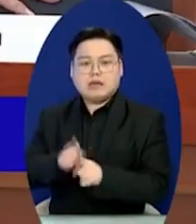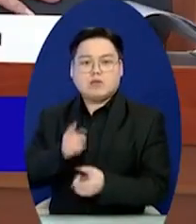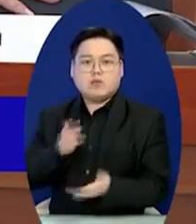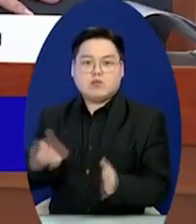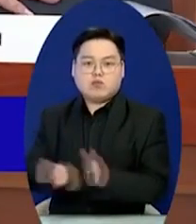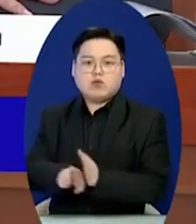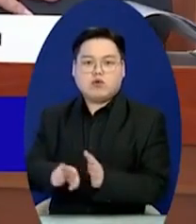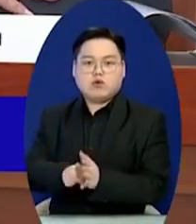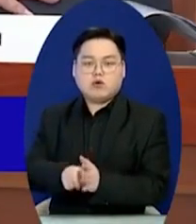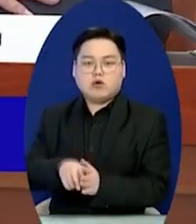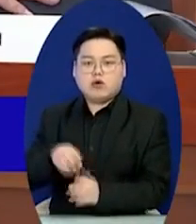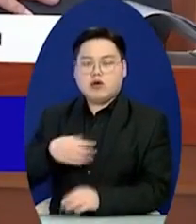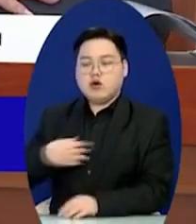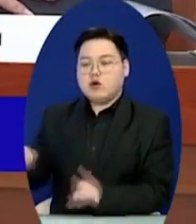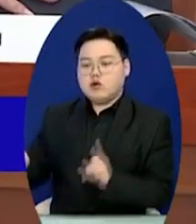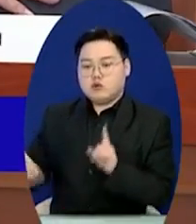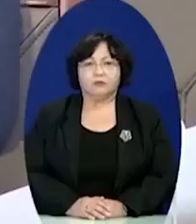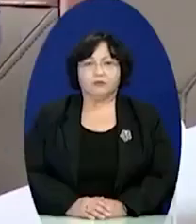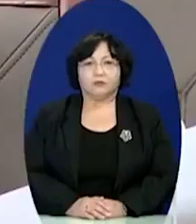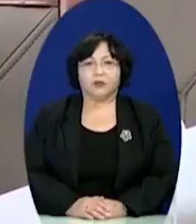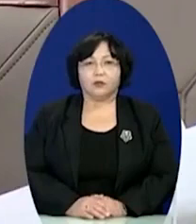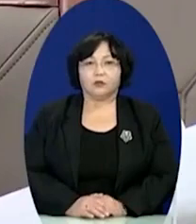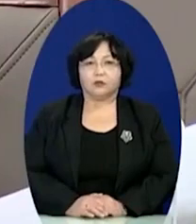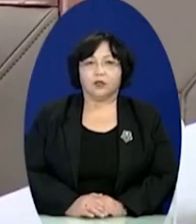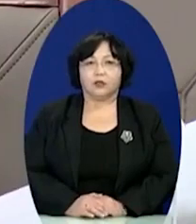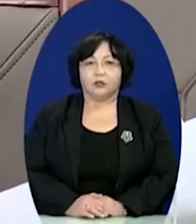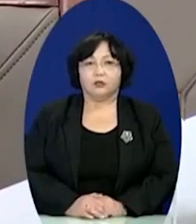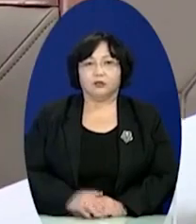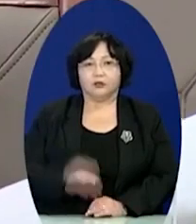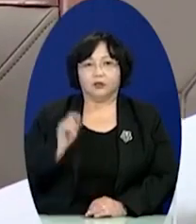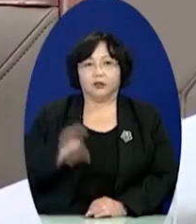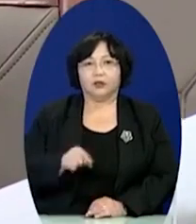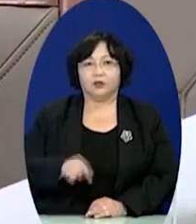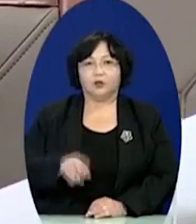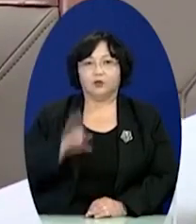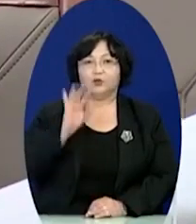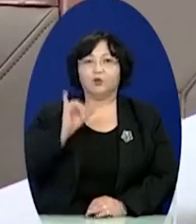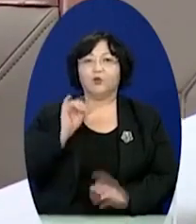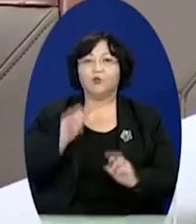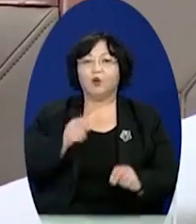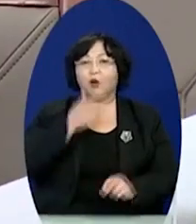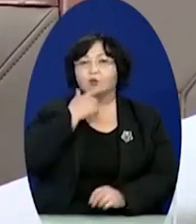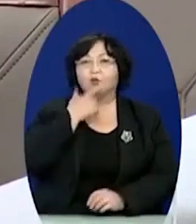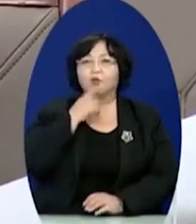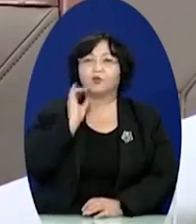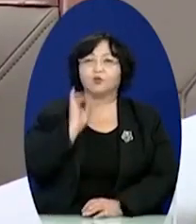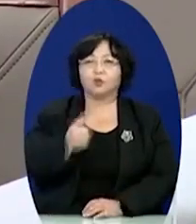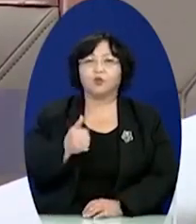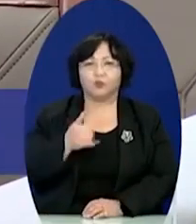бол энэ Дөлгөнийг зөвлөх байсныг бол мэдэхгүй байна. Энэ одоо яг тэгээд юу нь болохгүй болчиход байна.